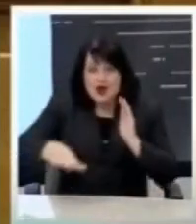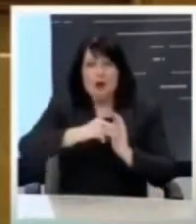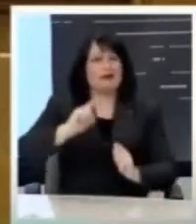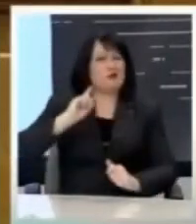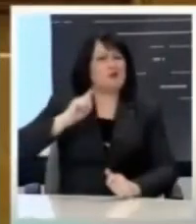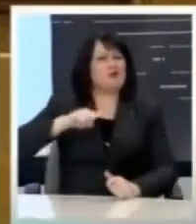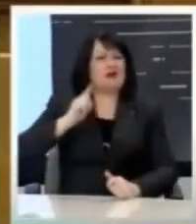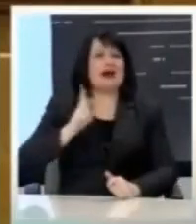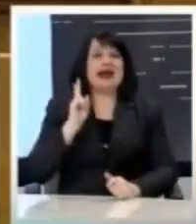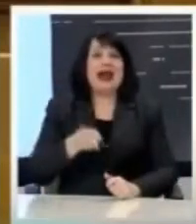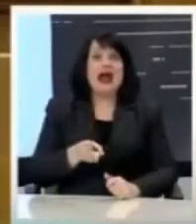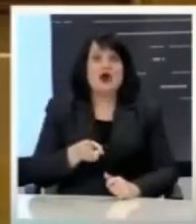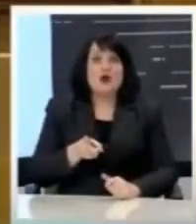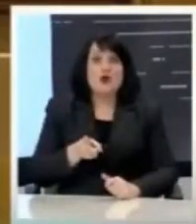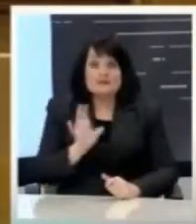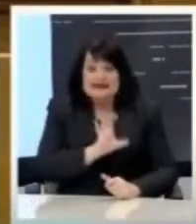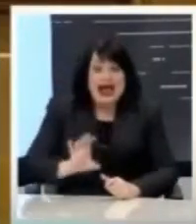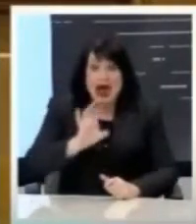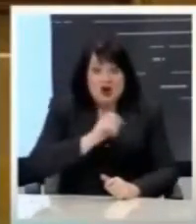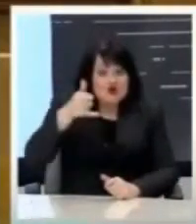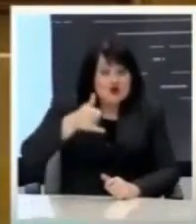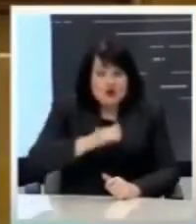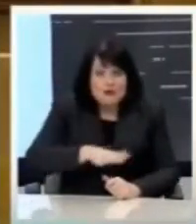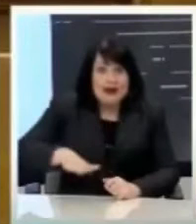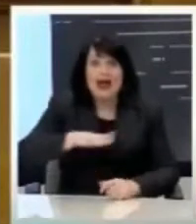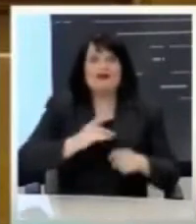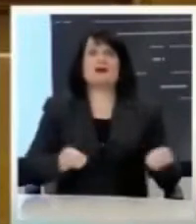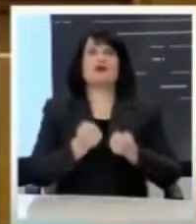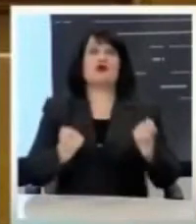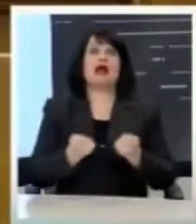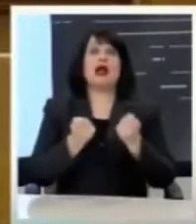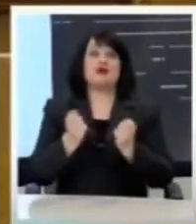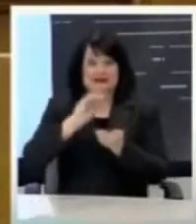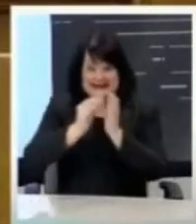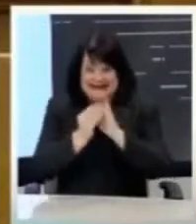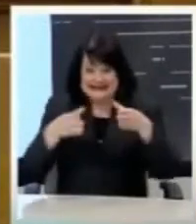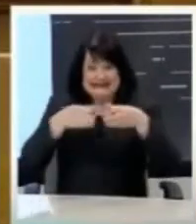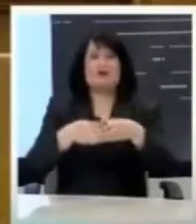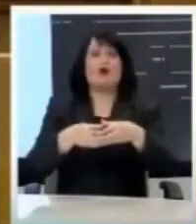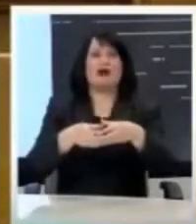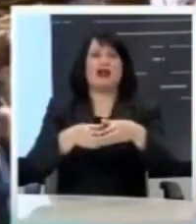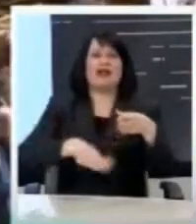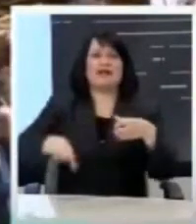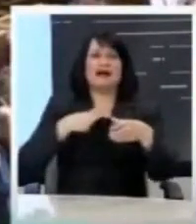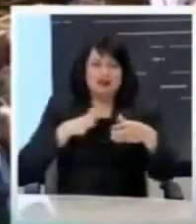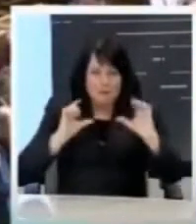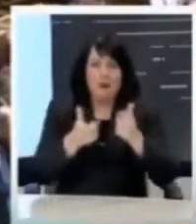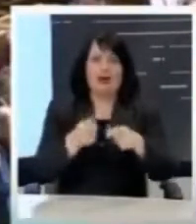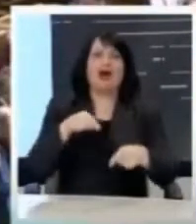παραβατικότητας, ξυλώνοντας από τη ρίζα τη δράση σημεριών του κοινού ποινικού δικαίου.